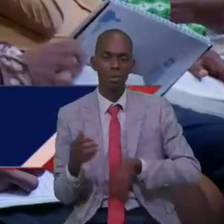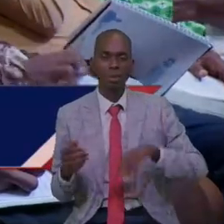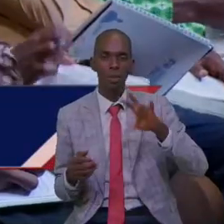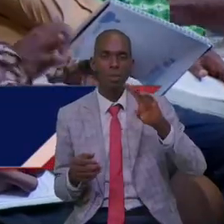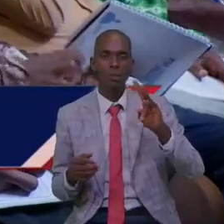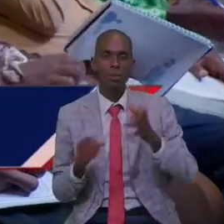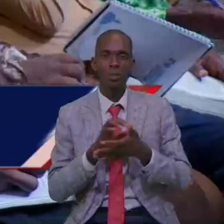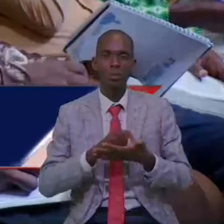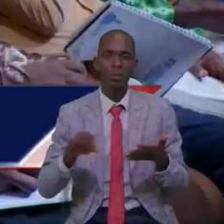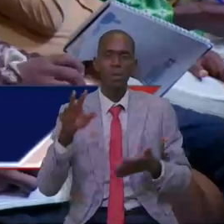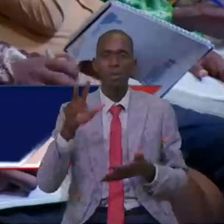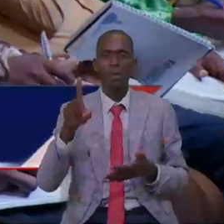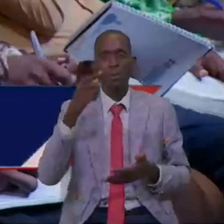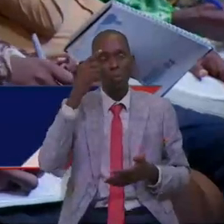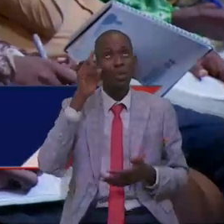Acte 17, 31.